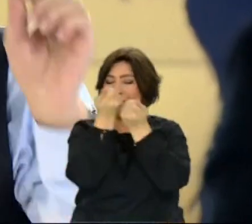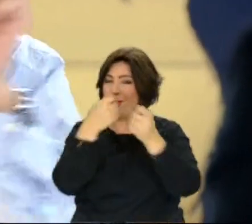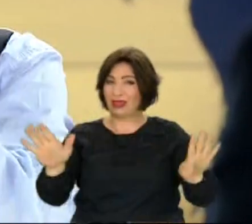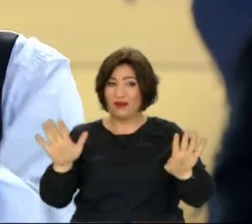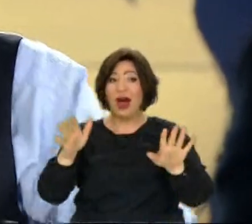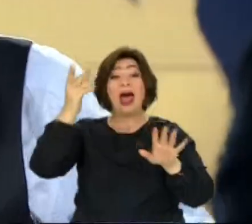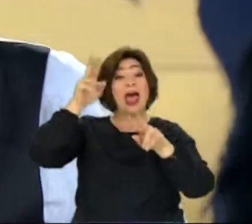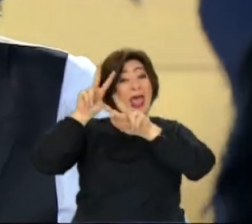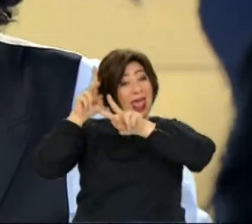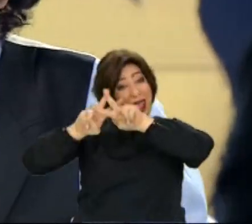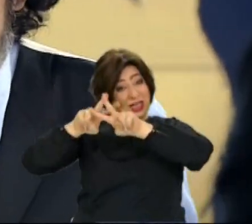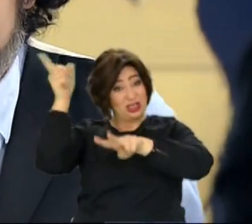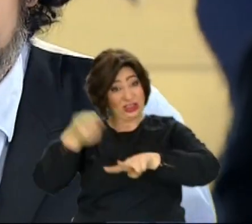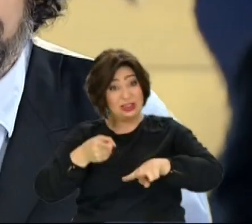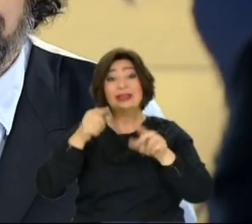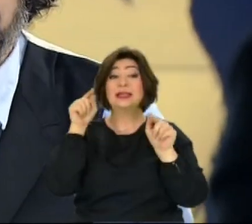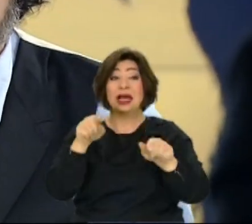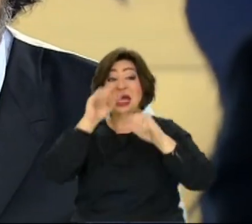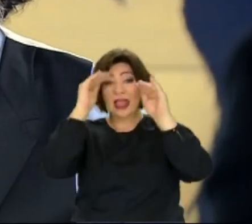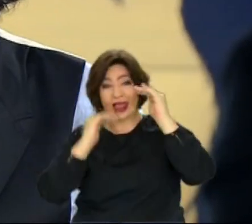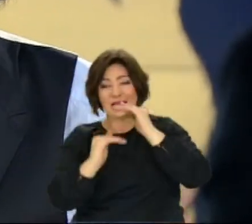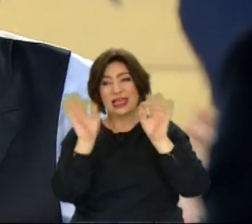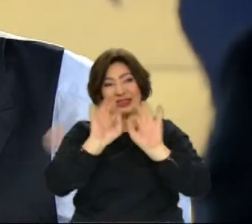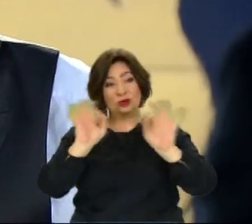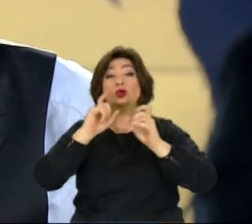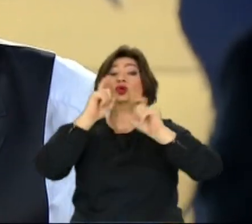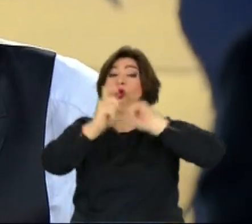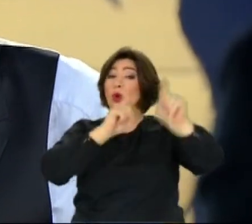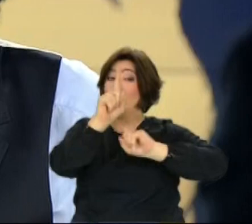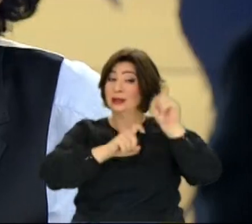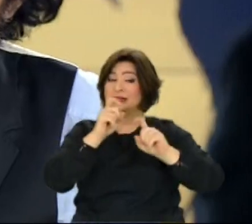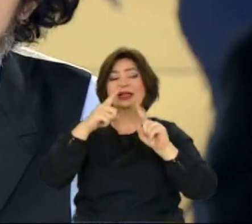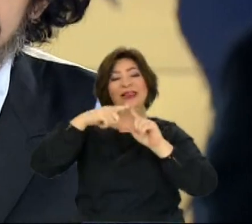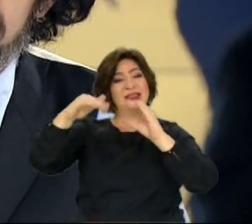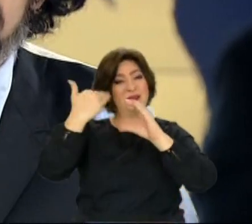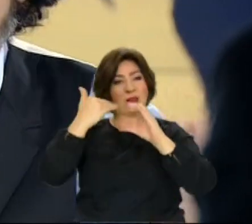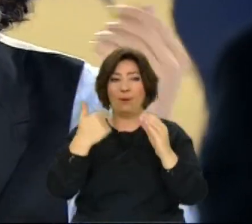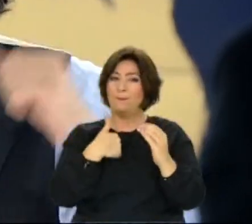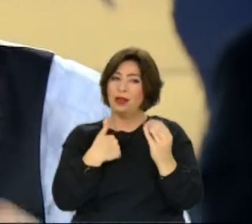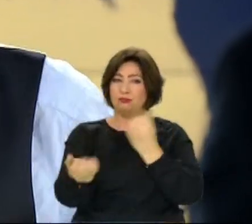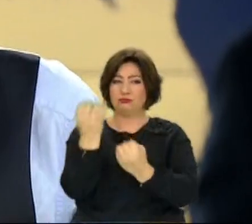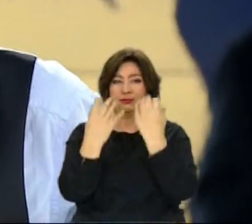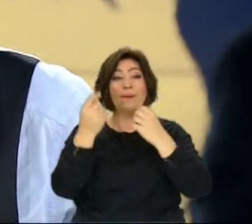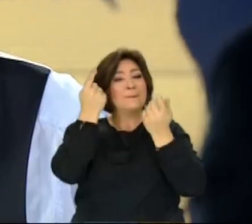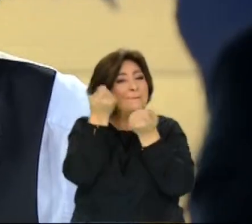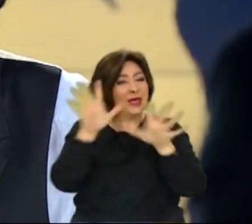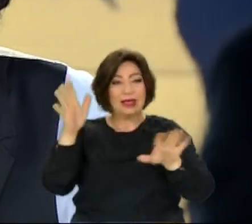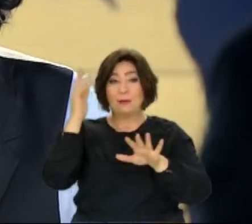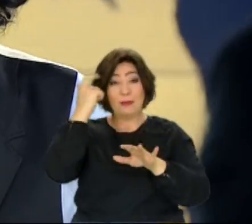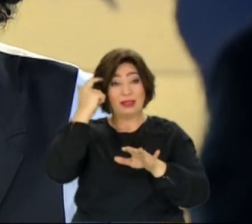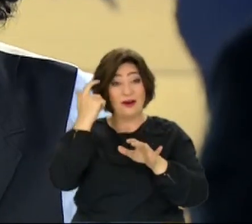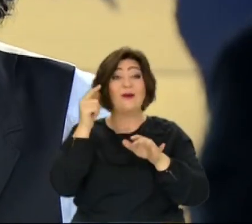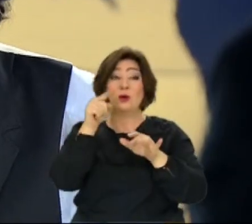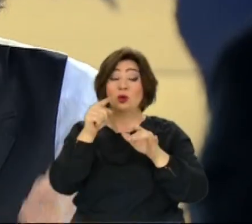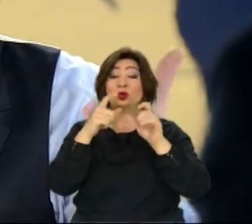Bedava hashtag'i altına yazdığınız sorularınızı Twitter'dan bana ulaştırdığınız ya da Beyin Bedava hashtag'i altına